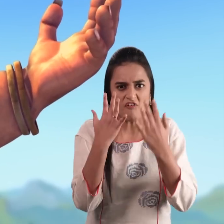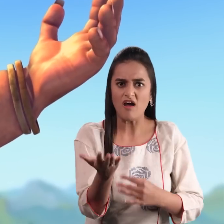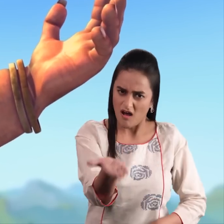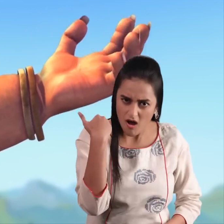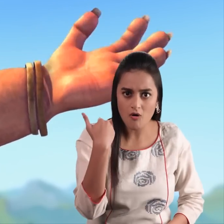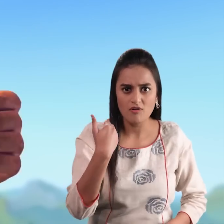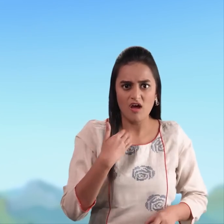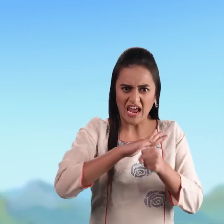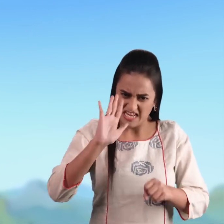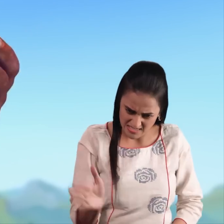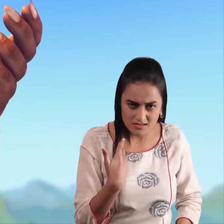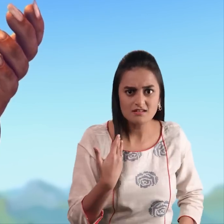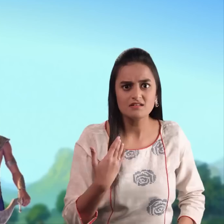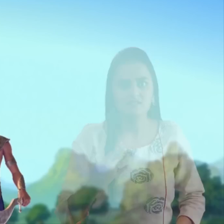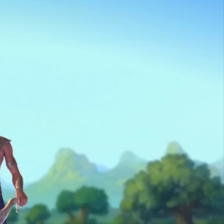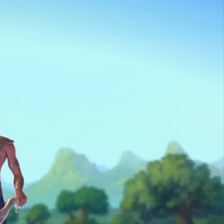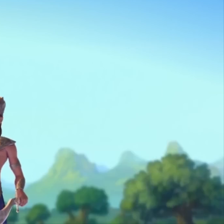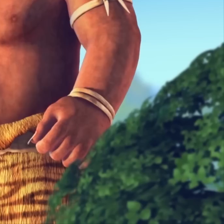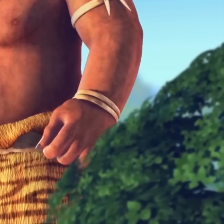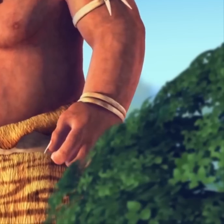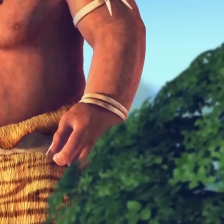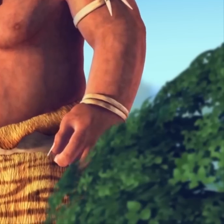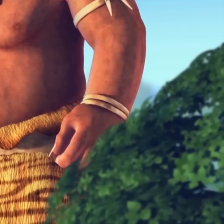अग्निदैत्य बाहर आओ, हमें काम शुरू करना है।